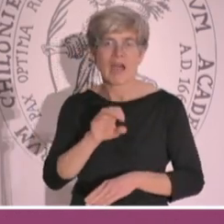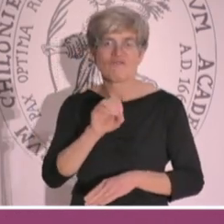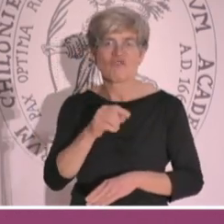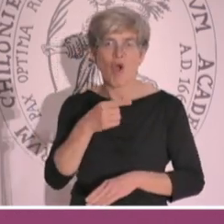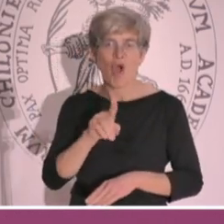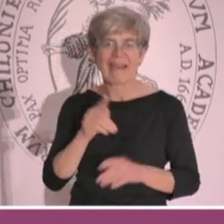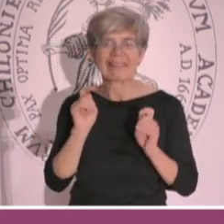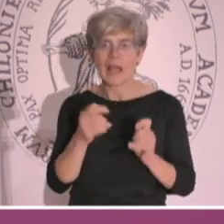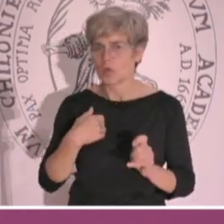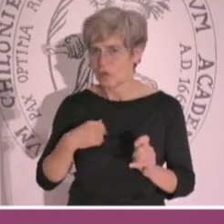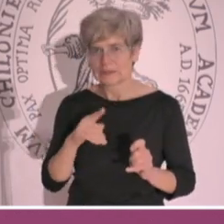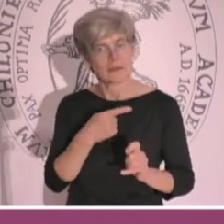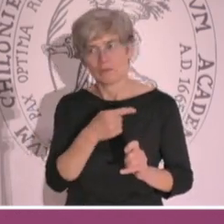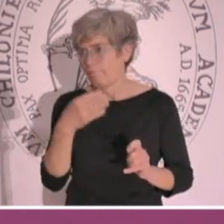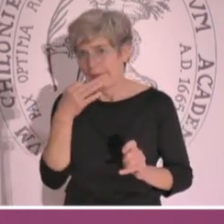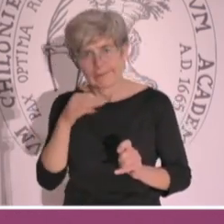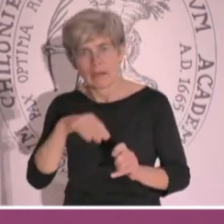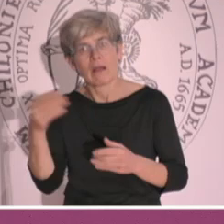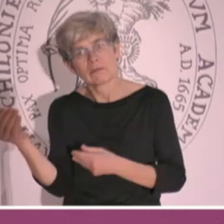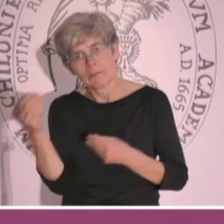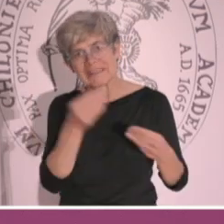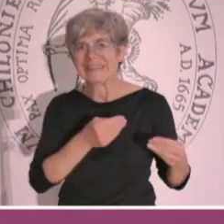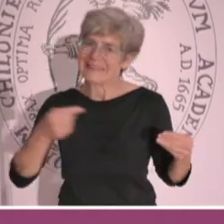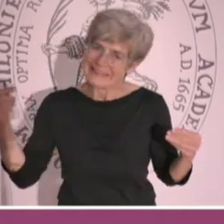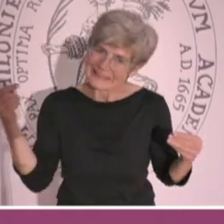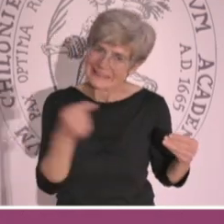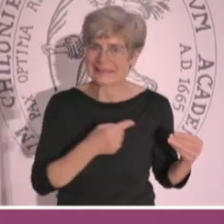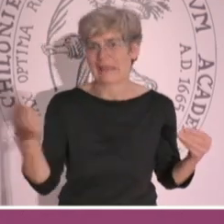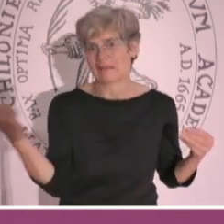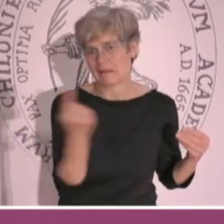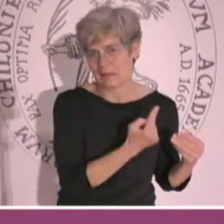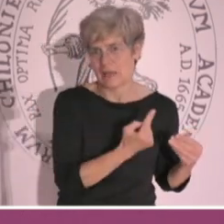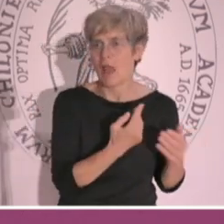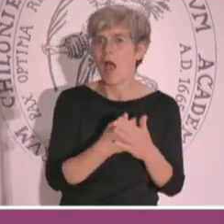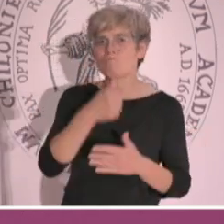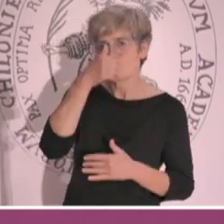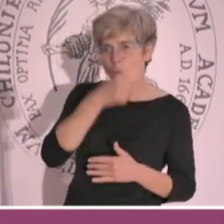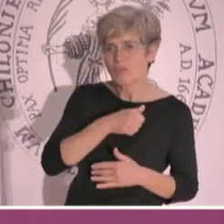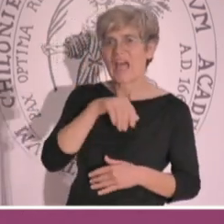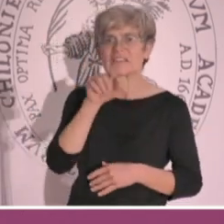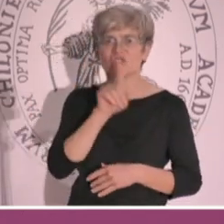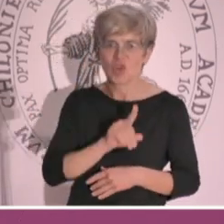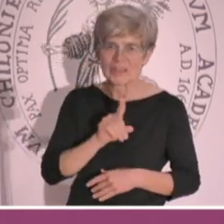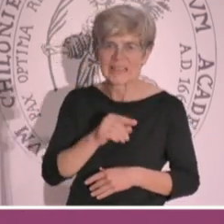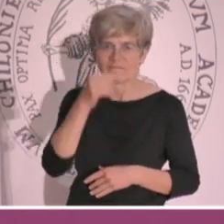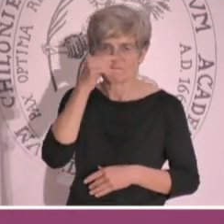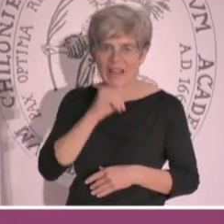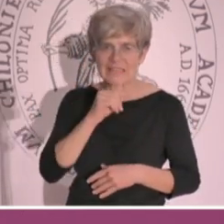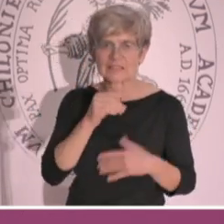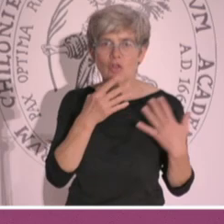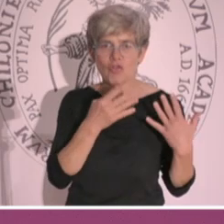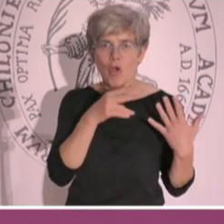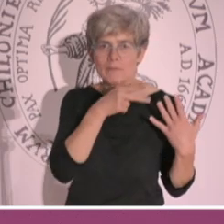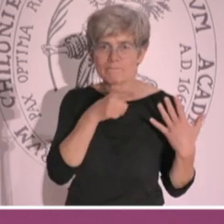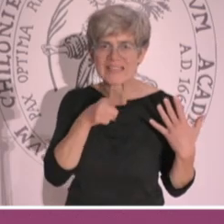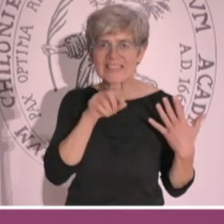zur Antragstellung, direkt eine Beratung bekommen. Montags, donnerstags und freitags zwischen 9 und 12 Uhr kann man